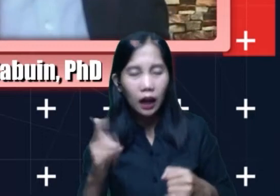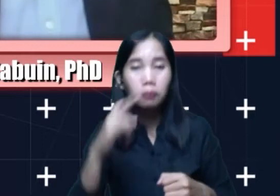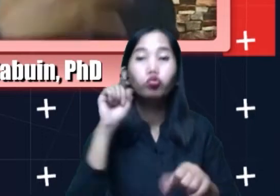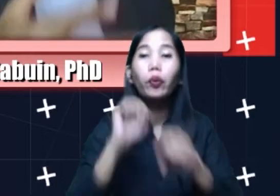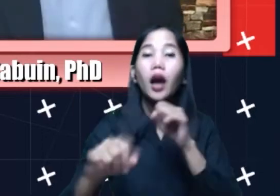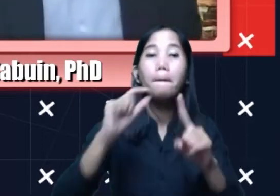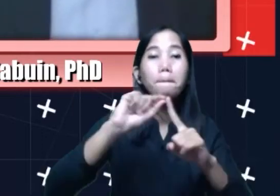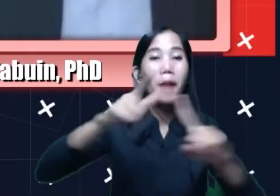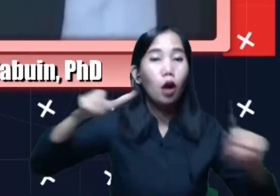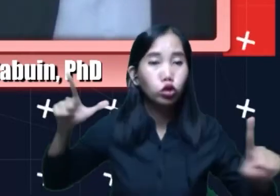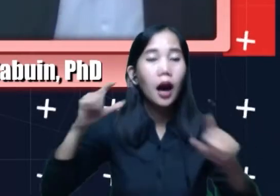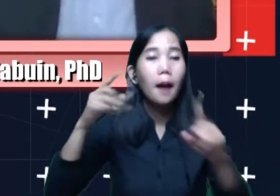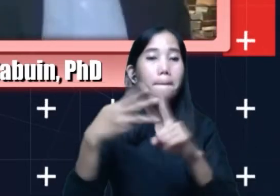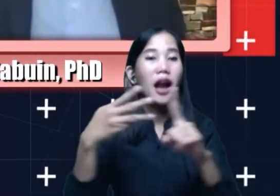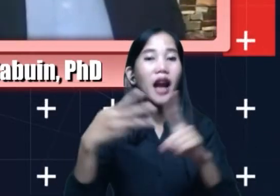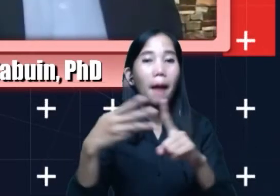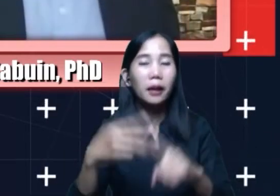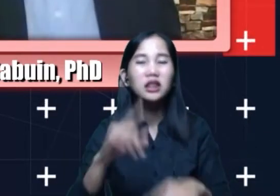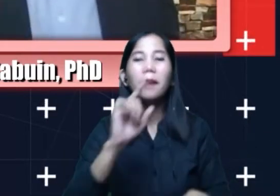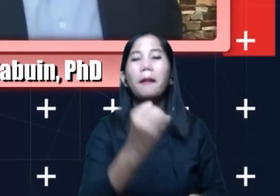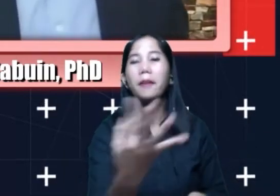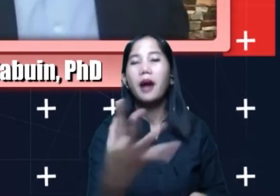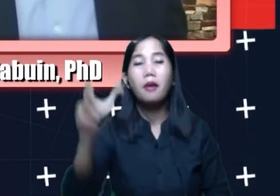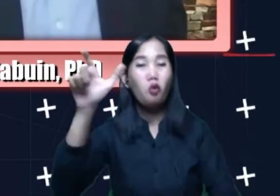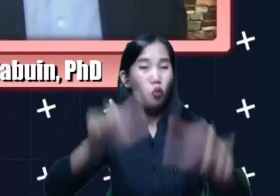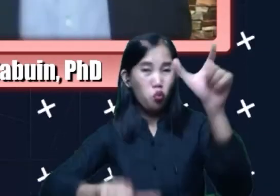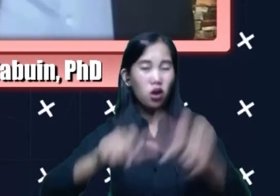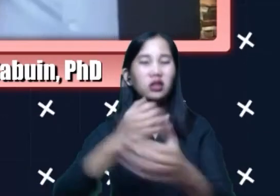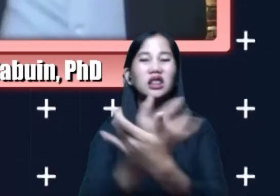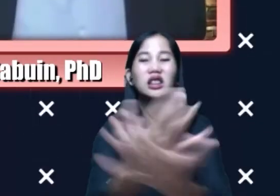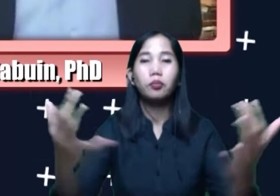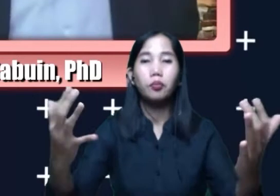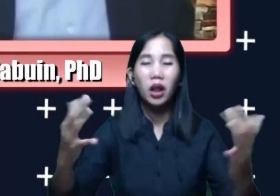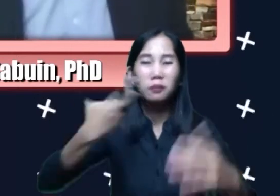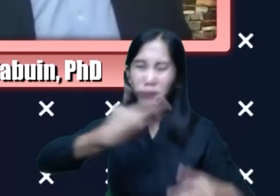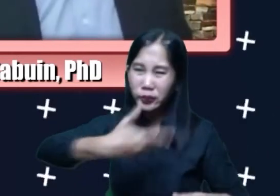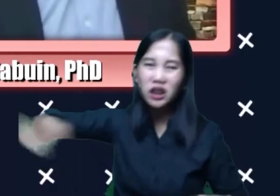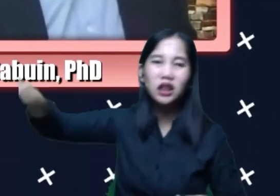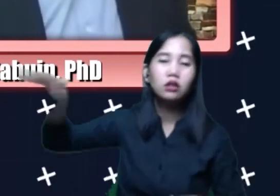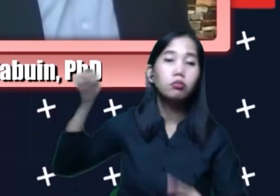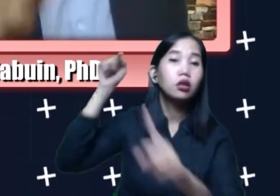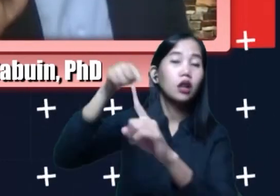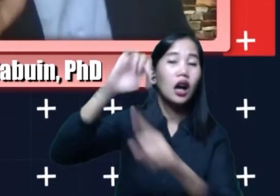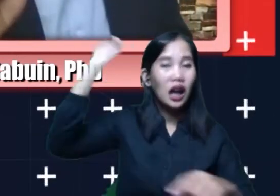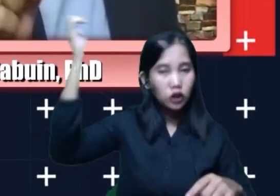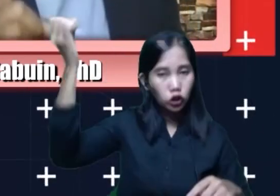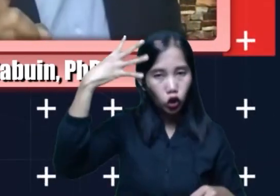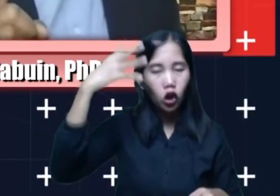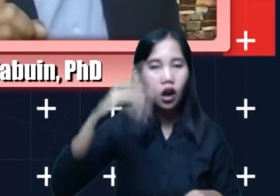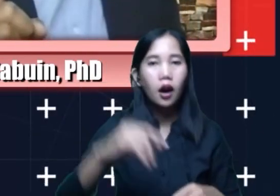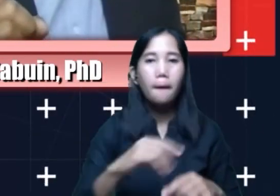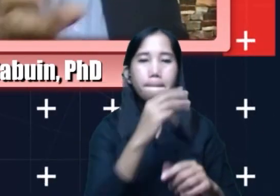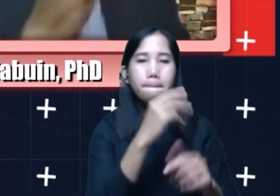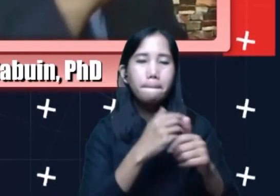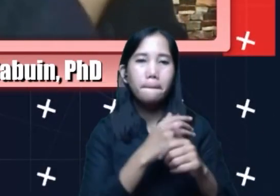Udahlah, kita selesaikan di sini aja. Paulus, kamu kan hebat sama Barnabas. Ngapain sih tanya-tanya? Kita kan gereja sendiri. Tidak, saudara